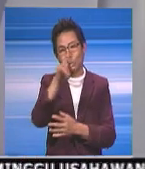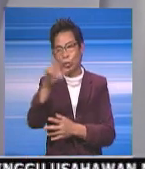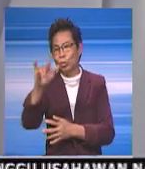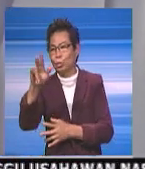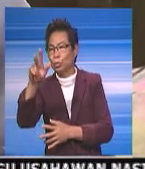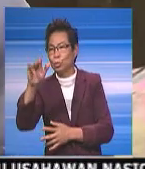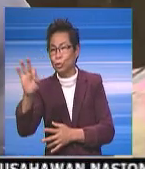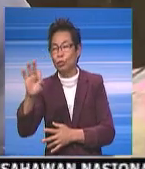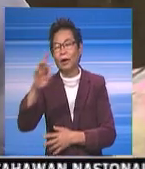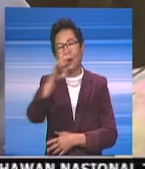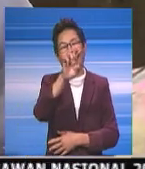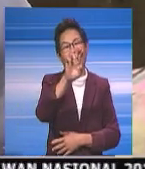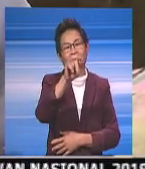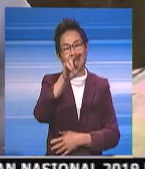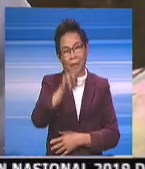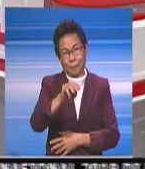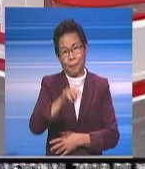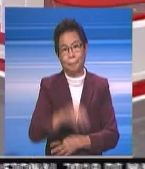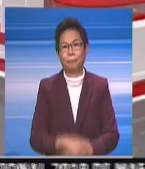RTM.